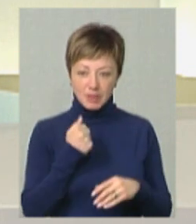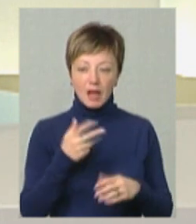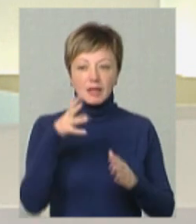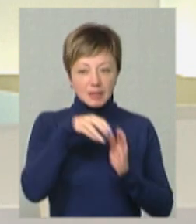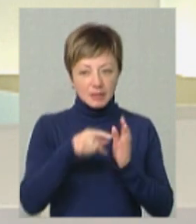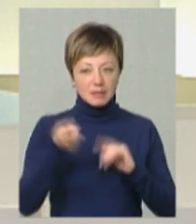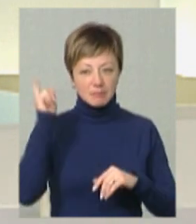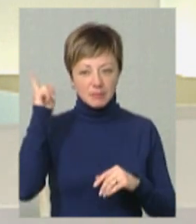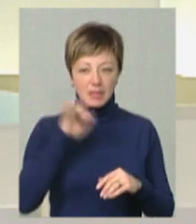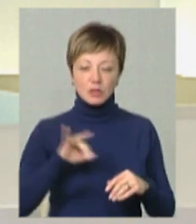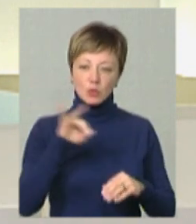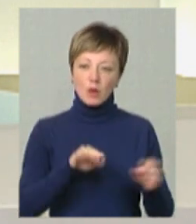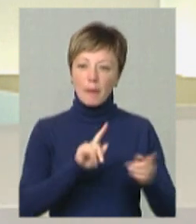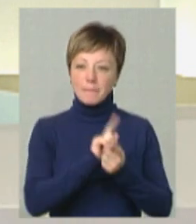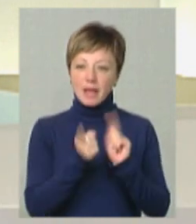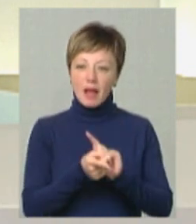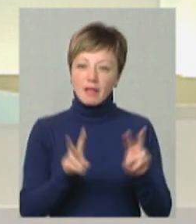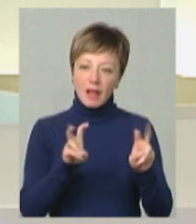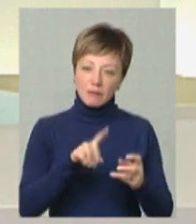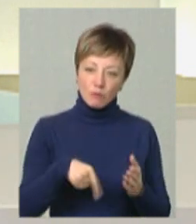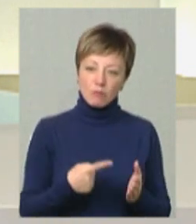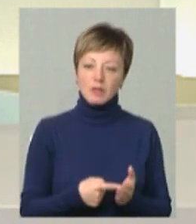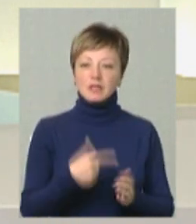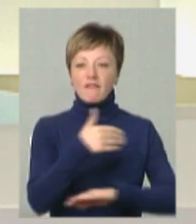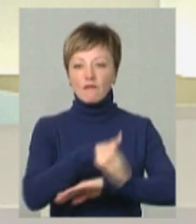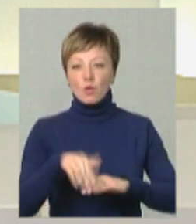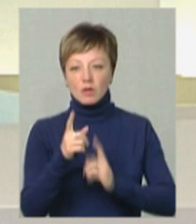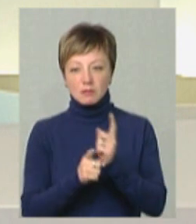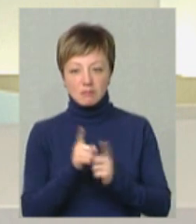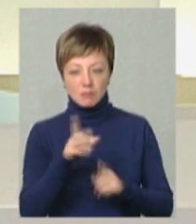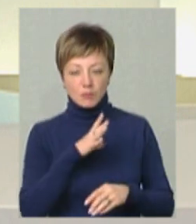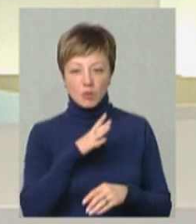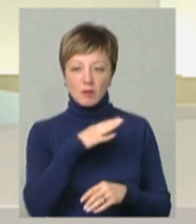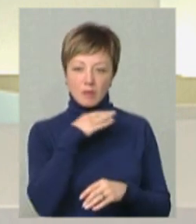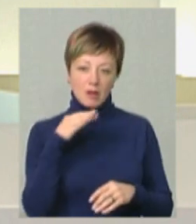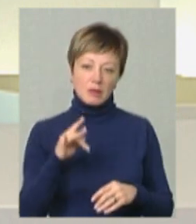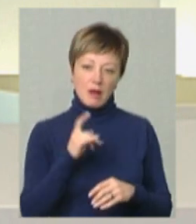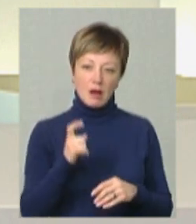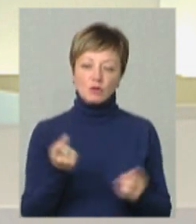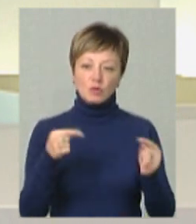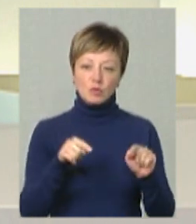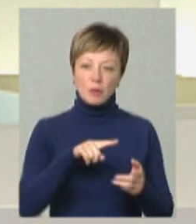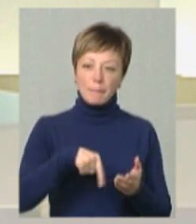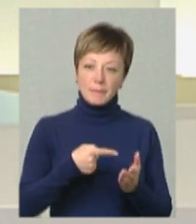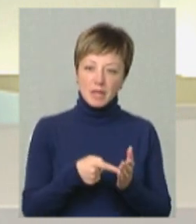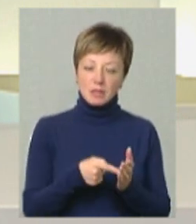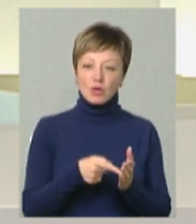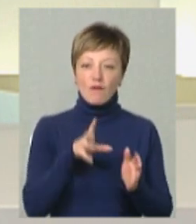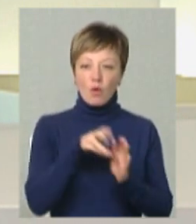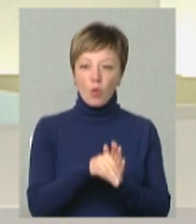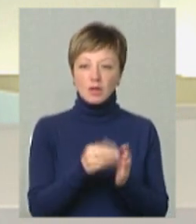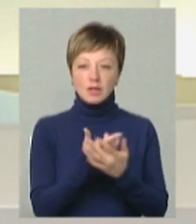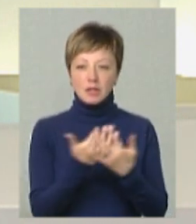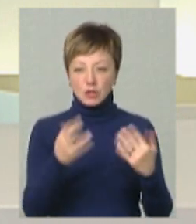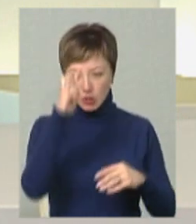заглибитися в історію, міняли назви самого міста, міняли назви вулиць і неодноразово, тому що і місто входило до